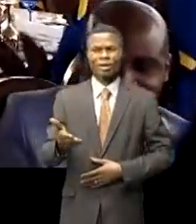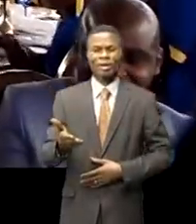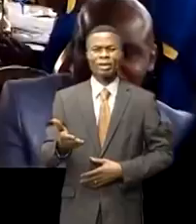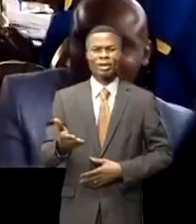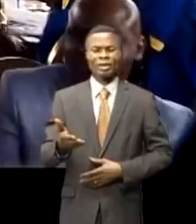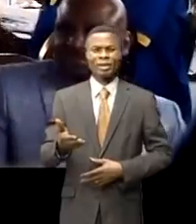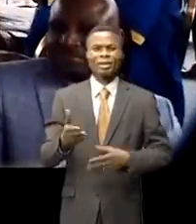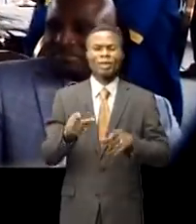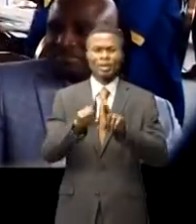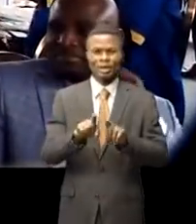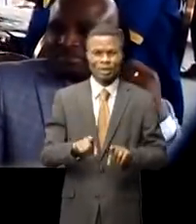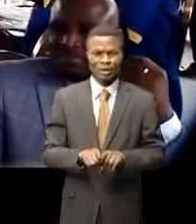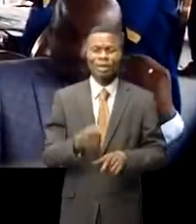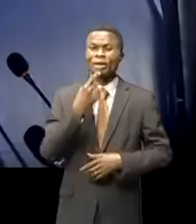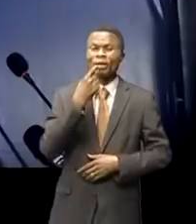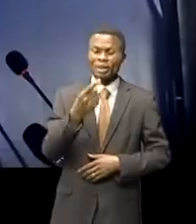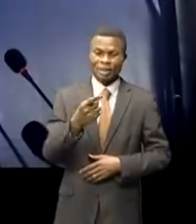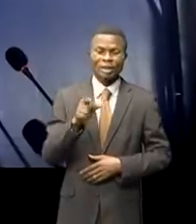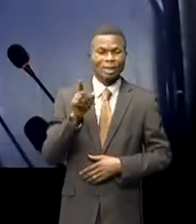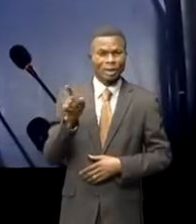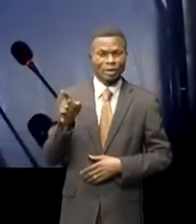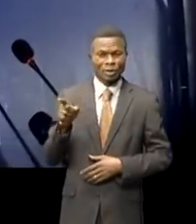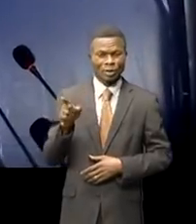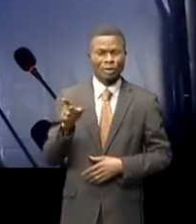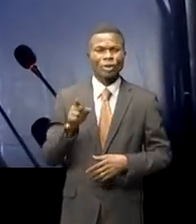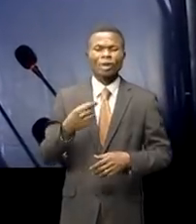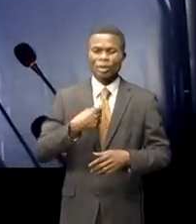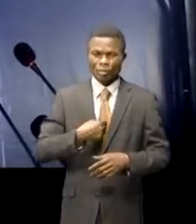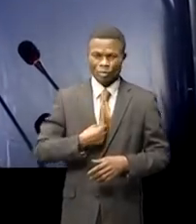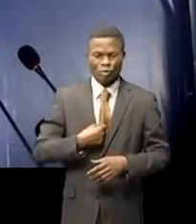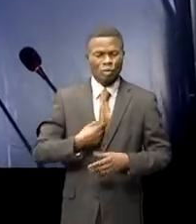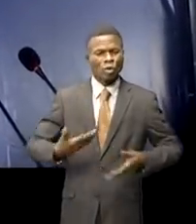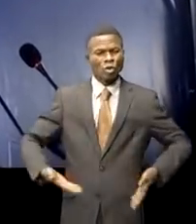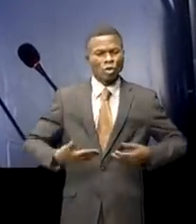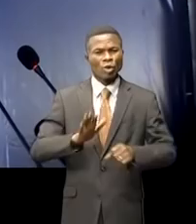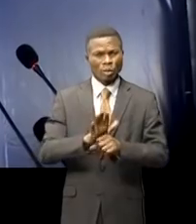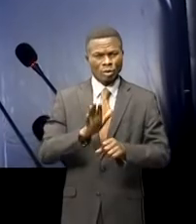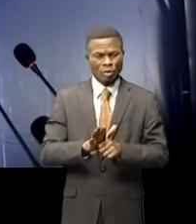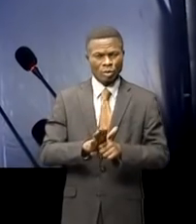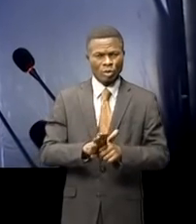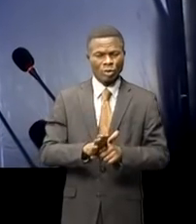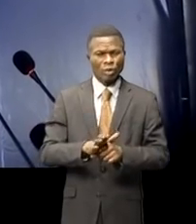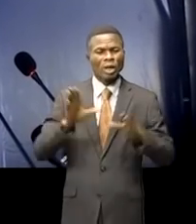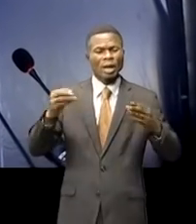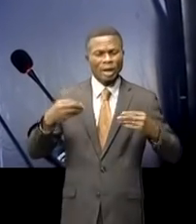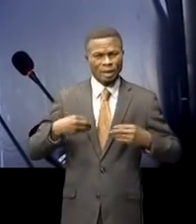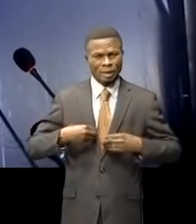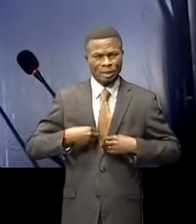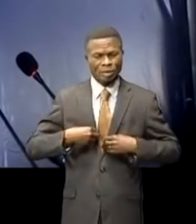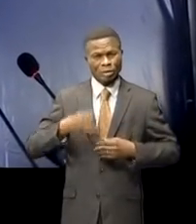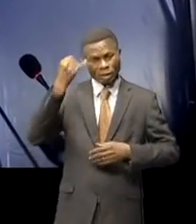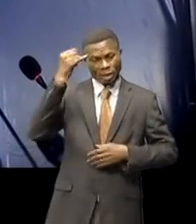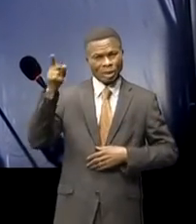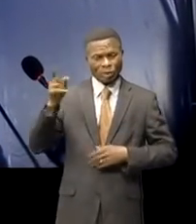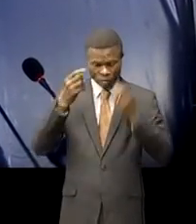et puis combien je suis admiratif devant tant d'engagement un